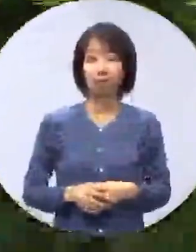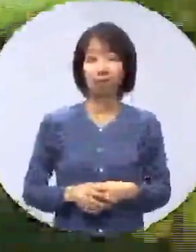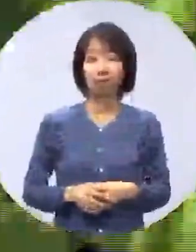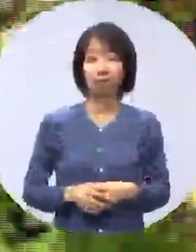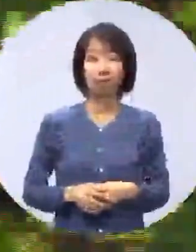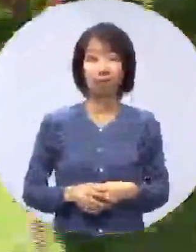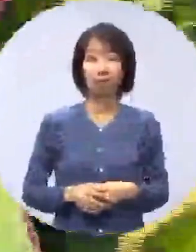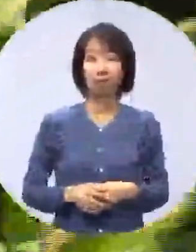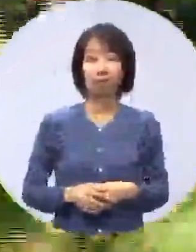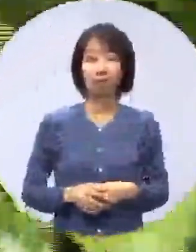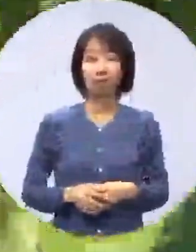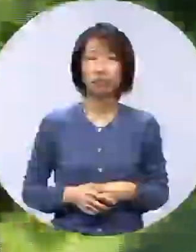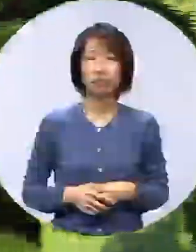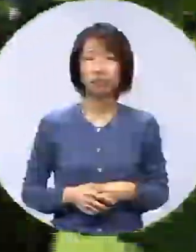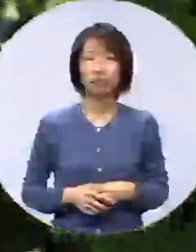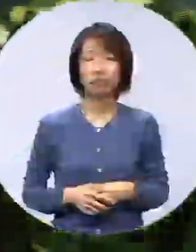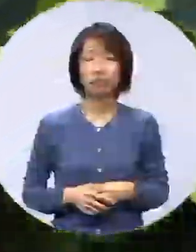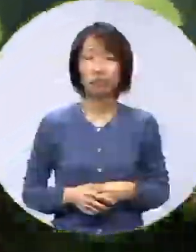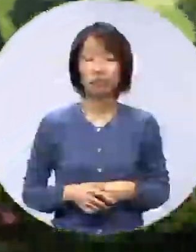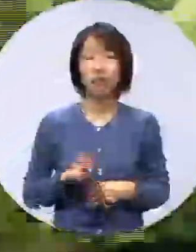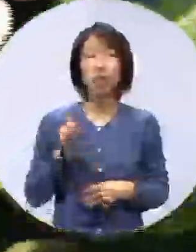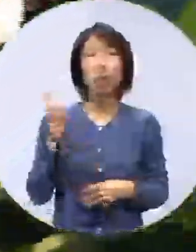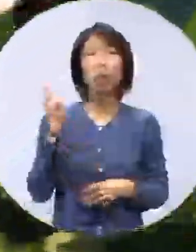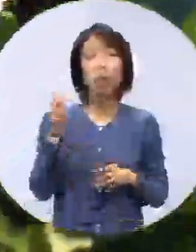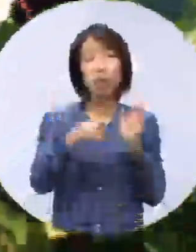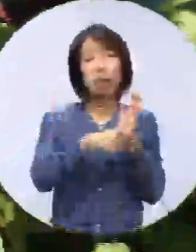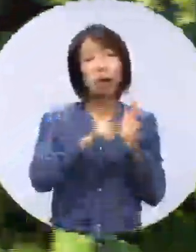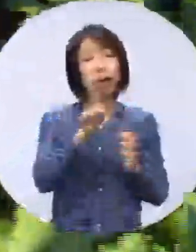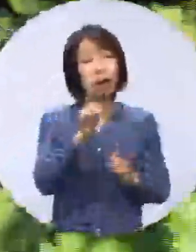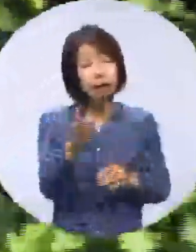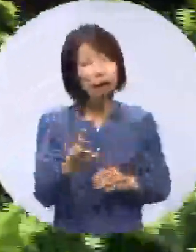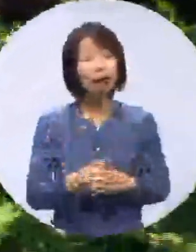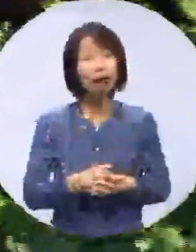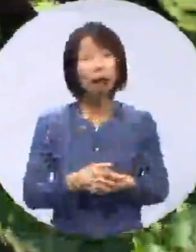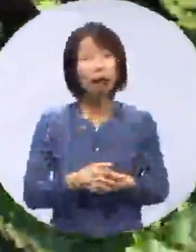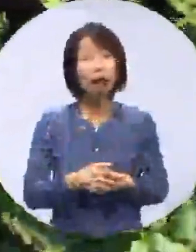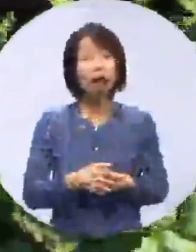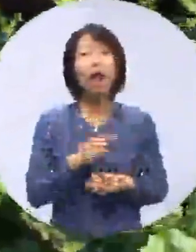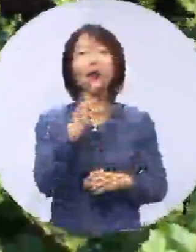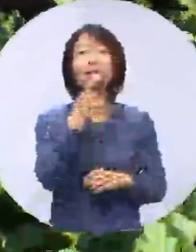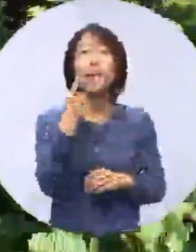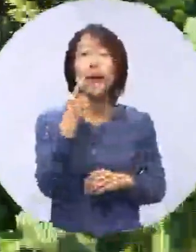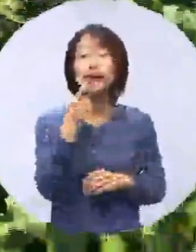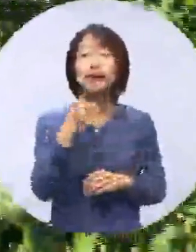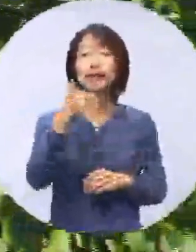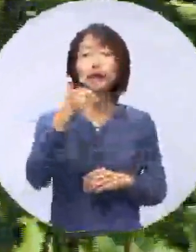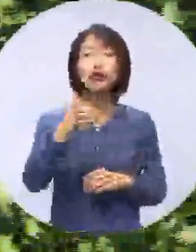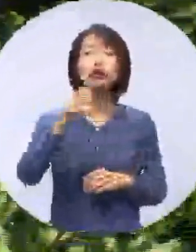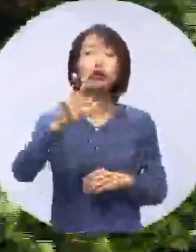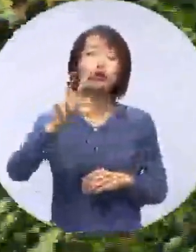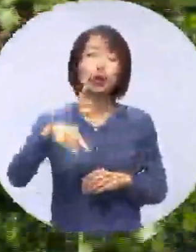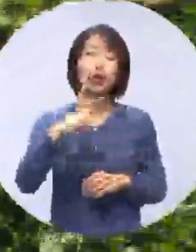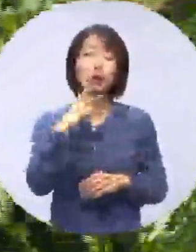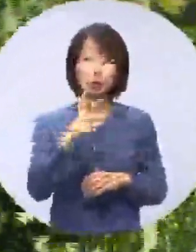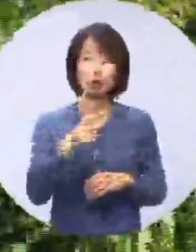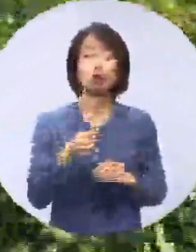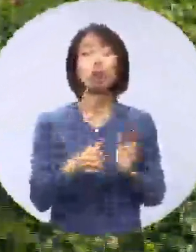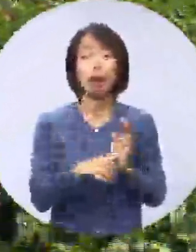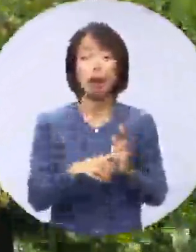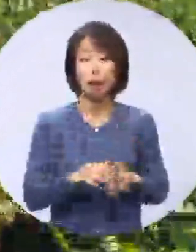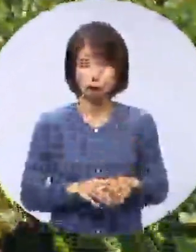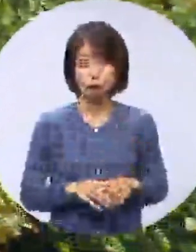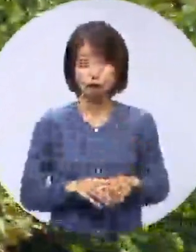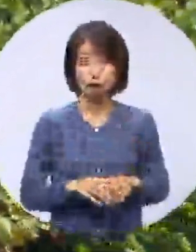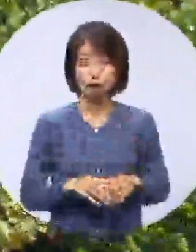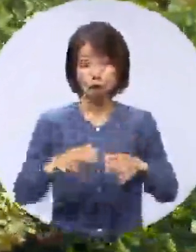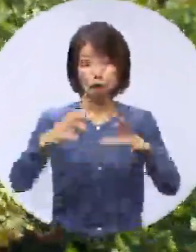。普通なんですね。 はいはい、この品種の名前は何て言うんですか。 これはベニクルリっていう種類で、中カットすると